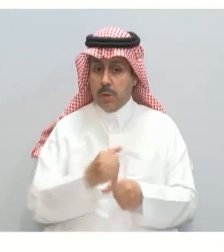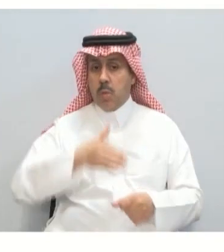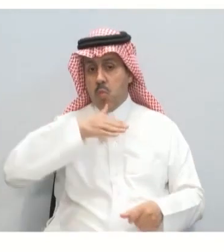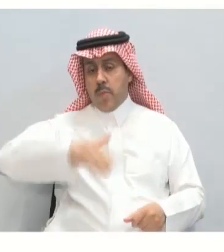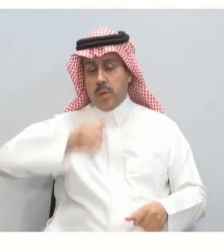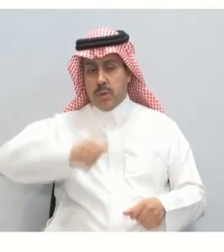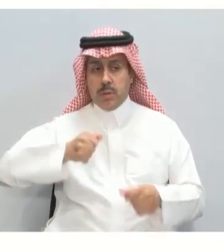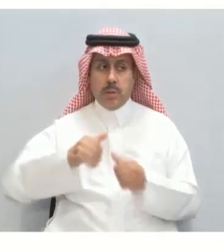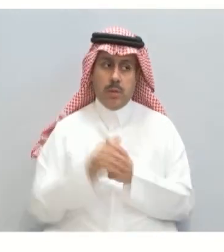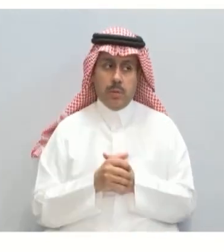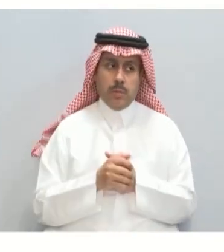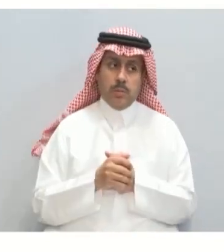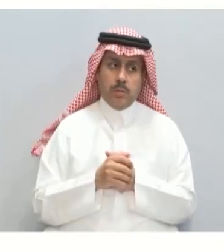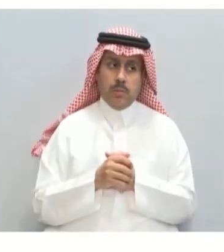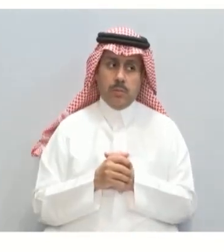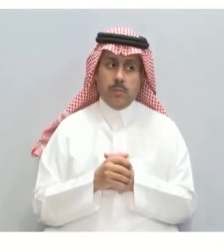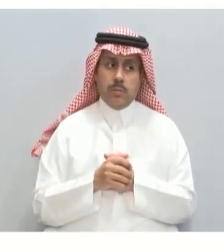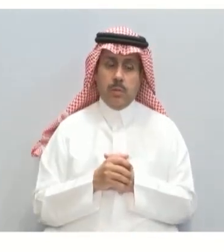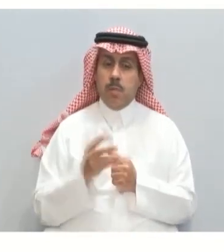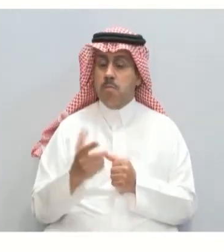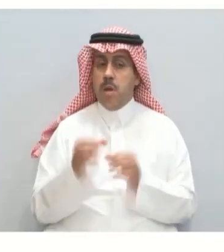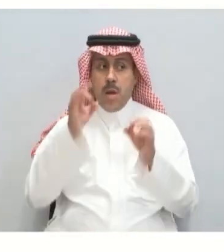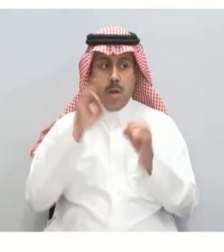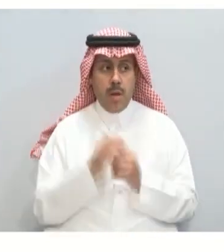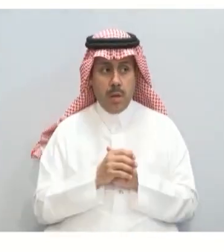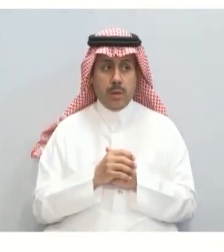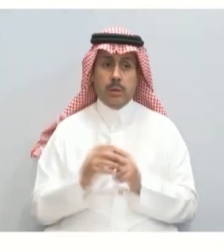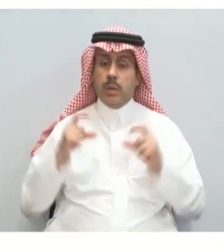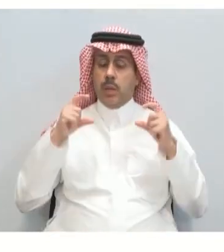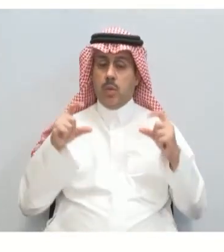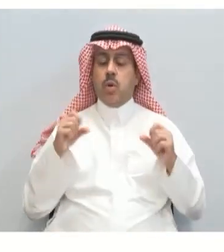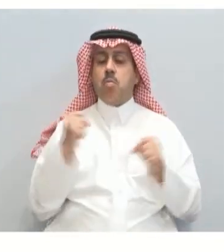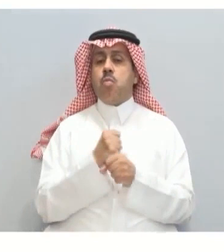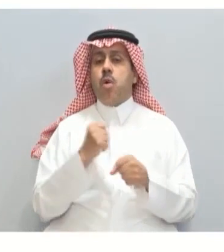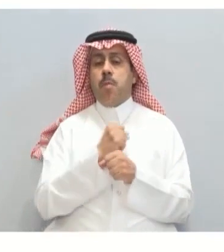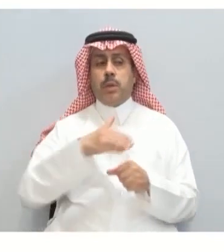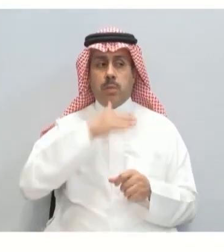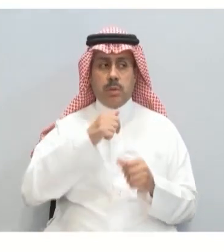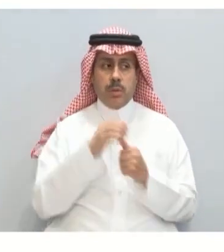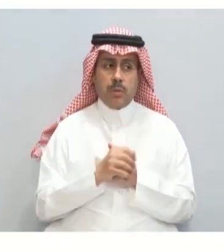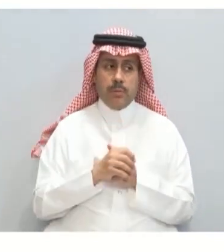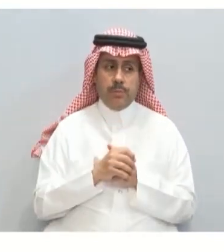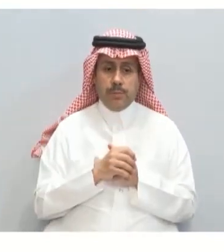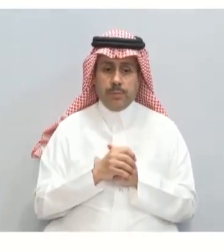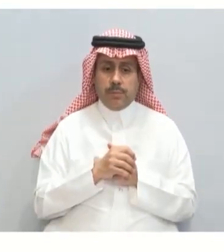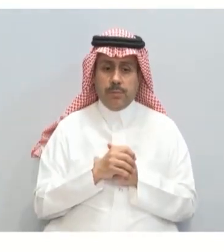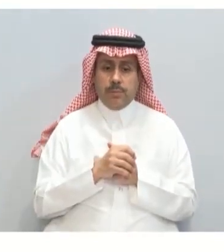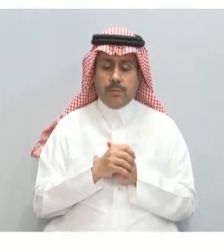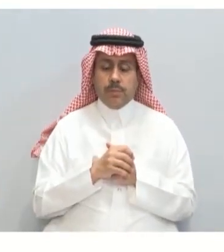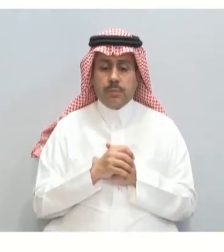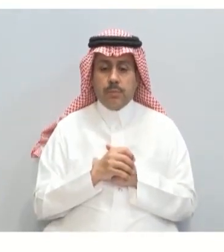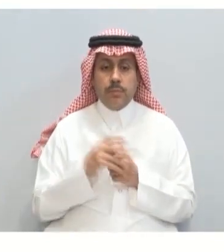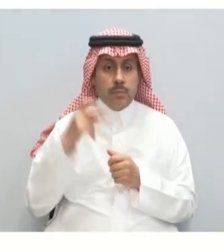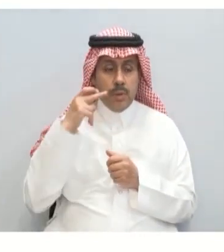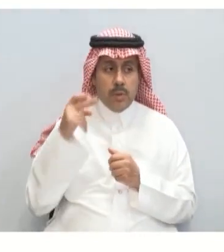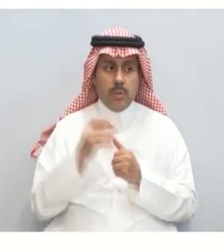الرسول صلى الله عليه وسلم ما الايه التي مرت معنا تدل على مهمه الرسول صلى الله عليه وسلم